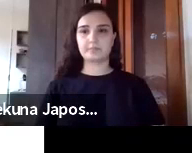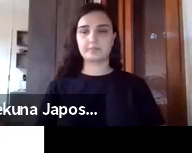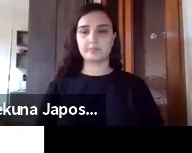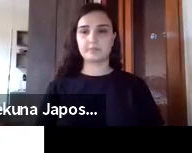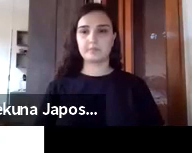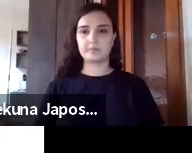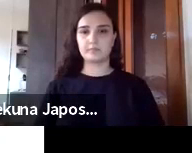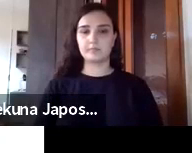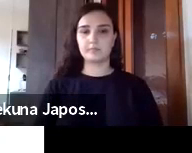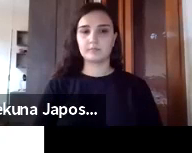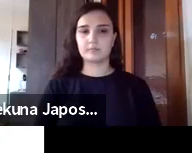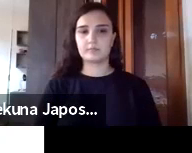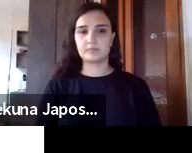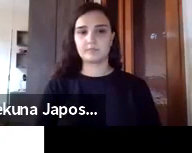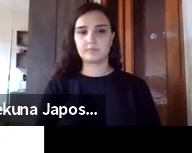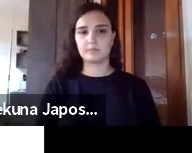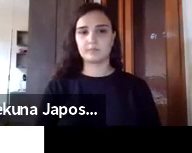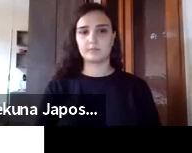აქ არის ესეთი